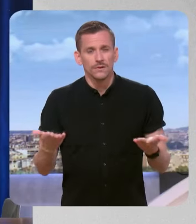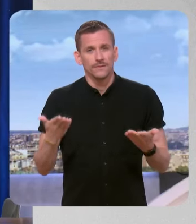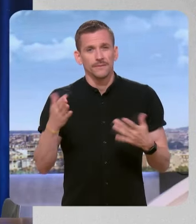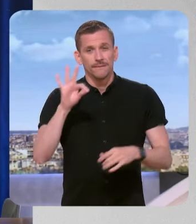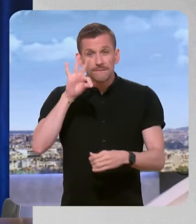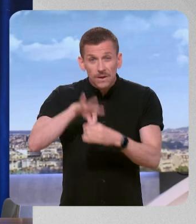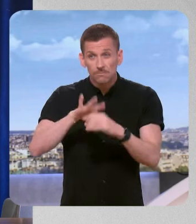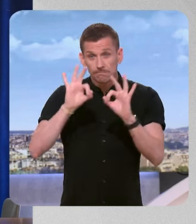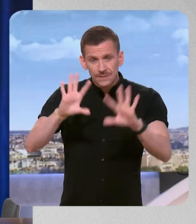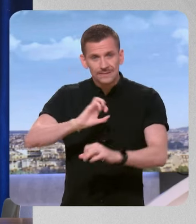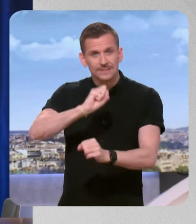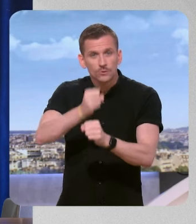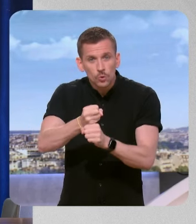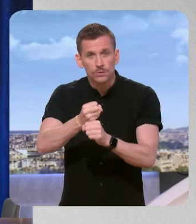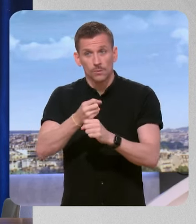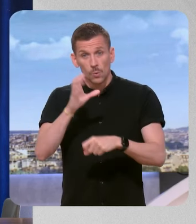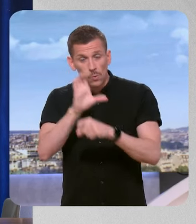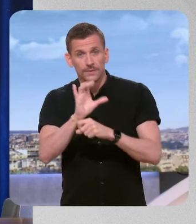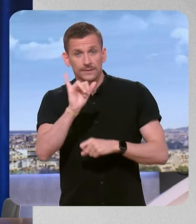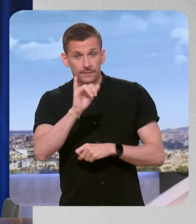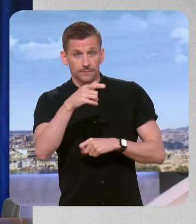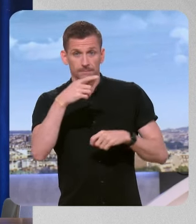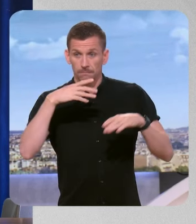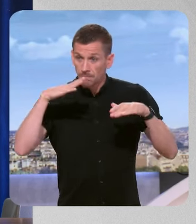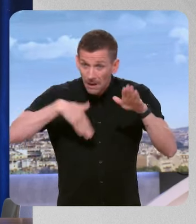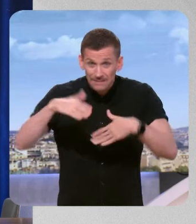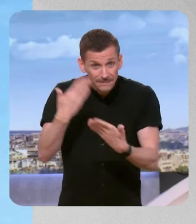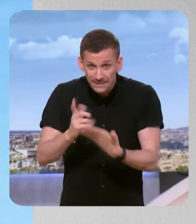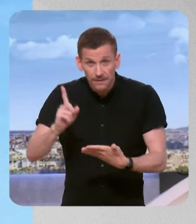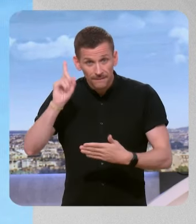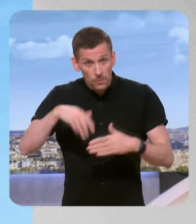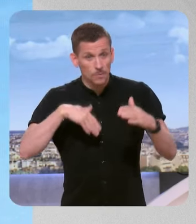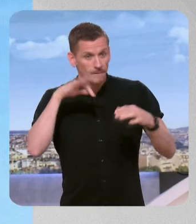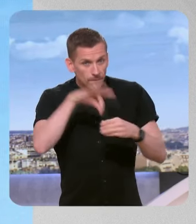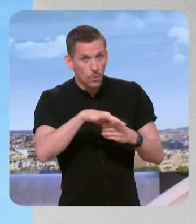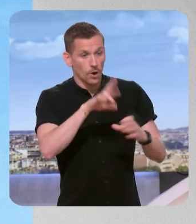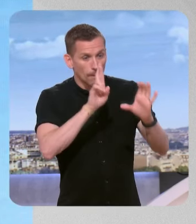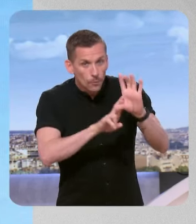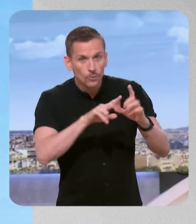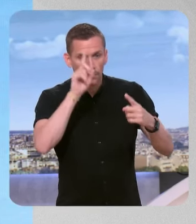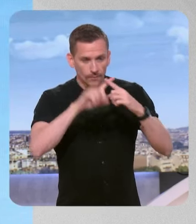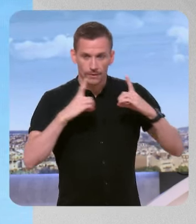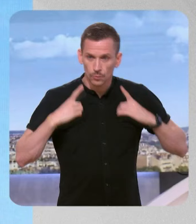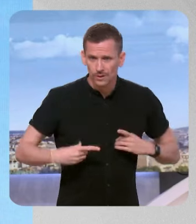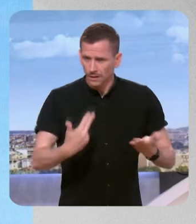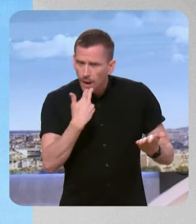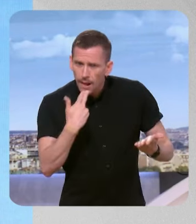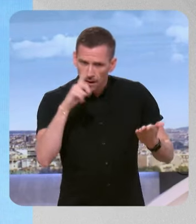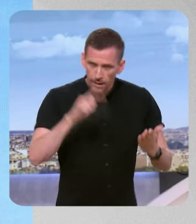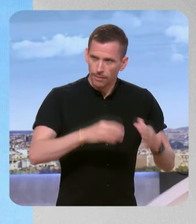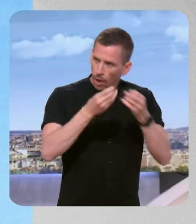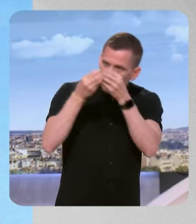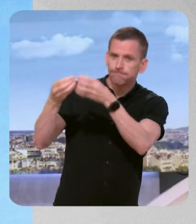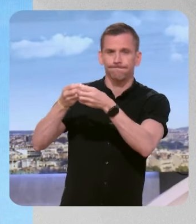efficace au sein du Parlement européen c'est vraiment de voter pour des députés qui vont servir à quelque chose dans cet hémicycle là et